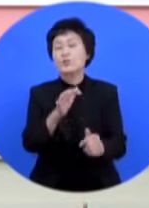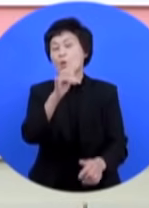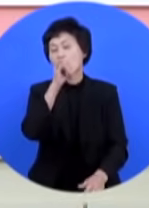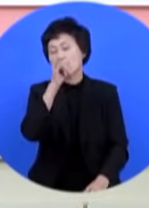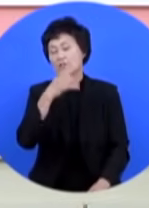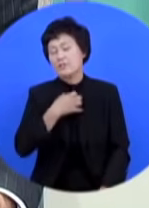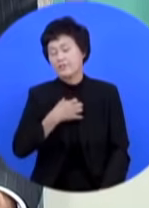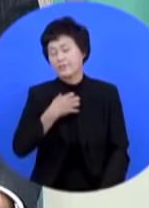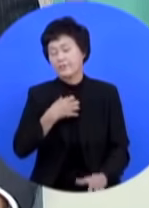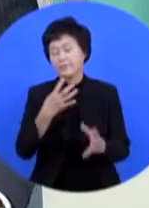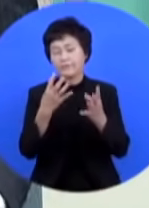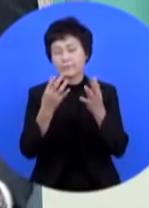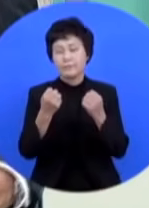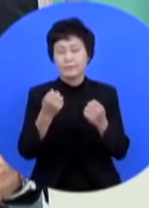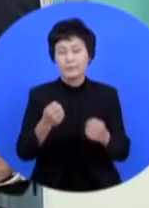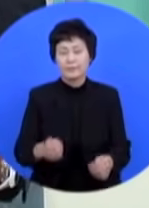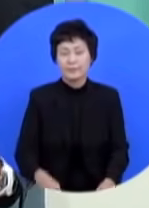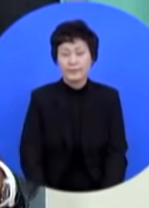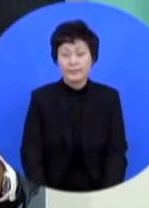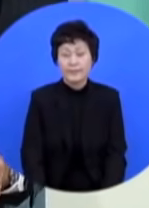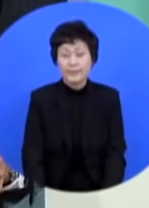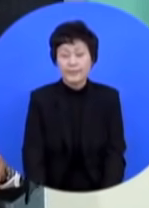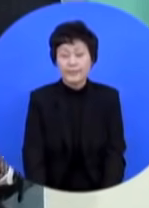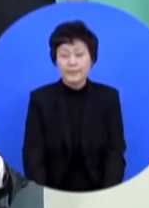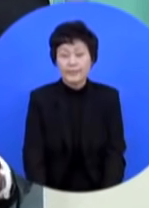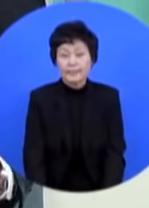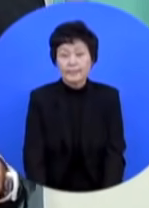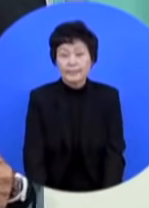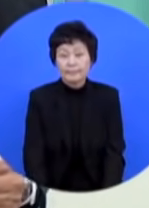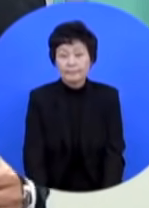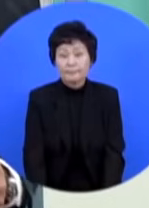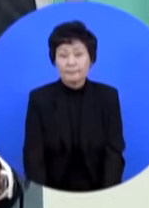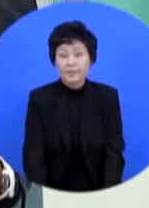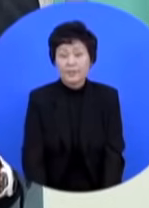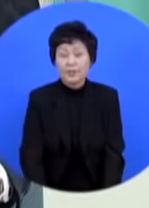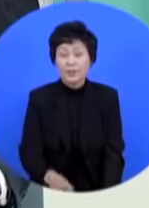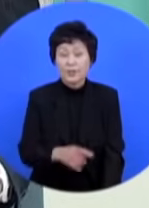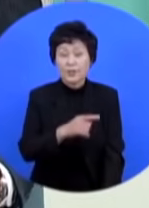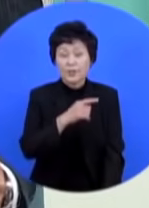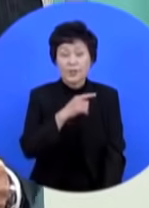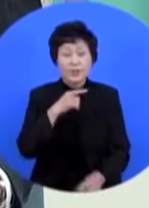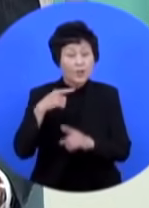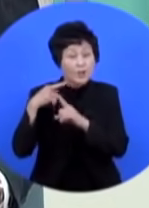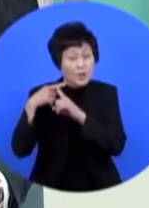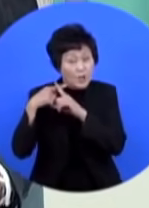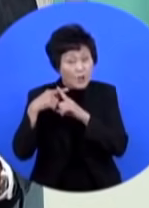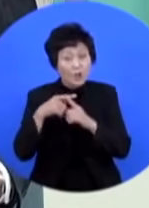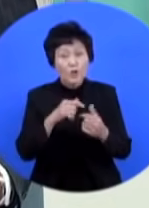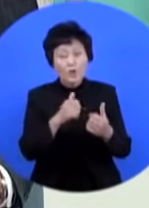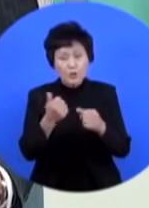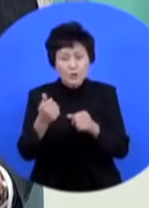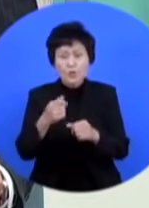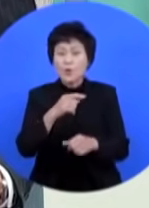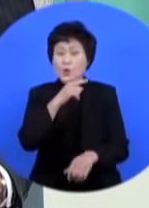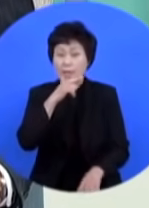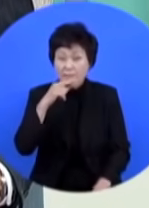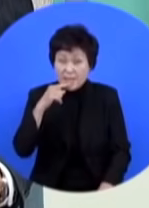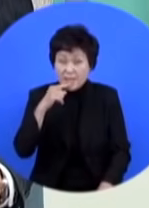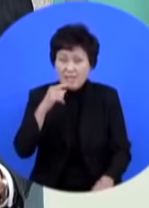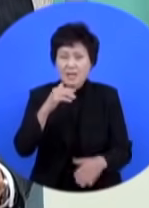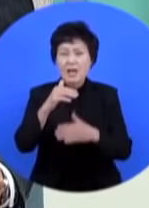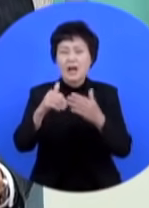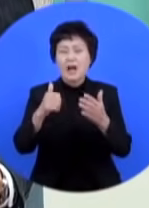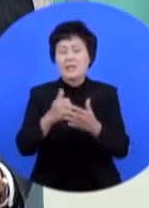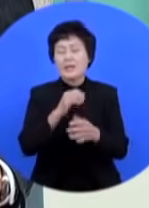더 기도를 많이 해야 될 것 같네요. 그러니까 우리 그 순교의 피가 정말 하나님은 헛되게 쓰시진